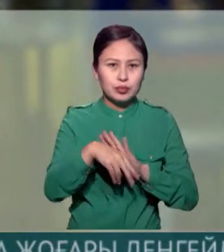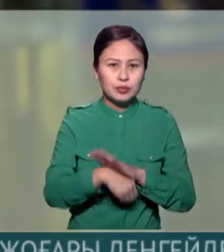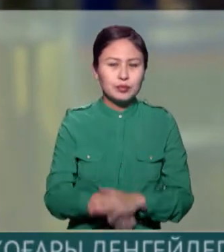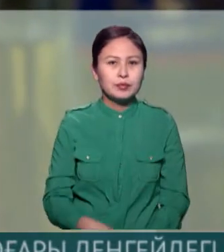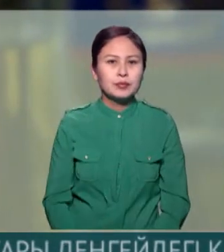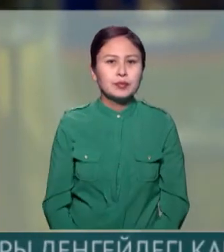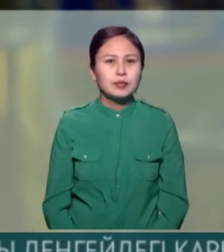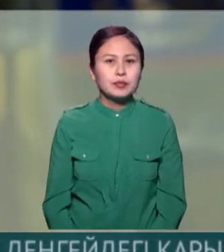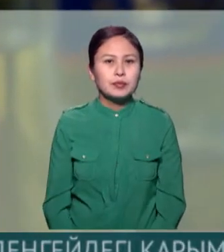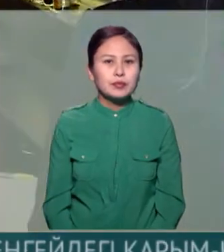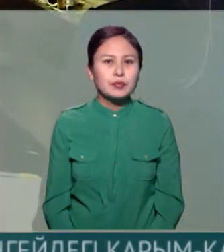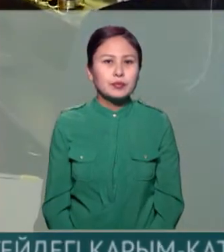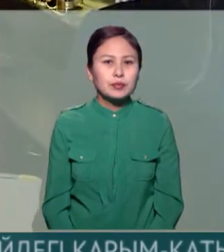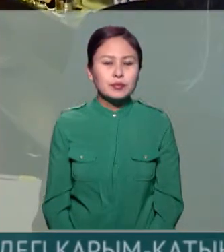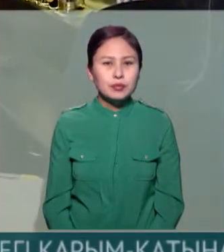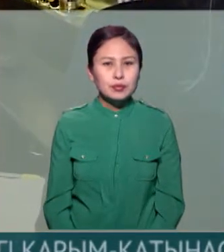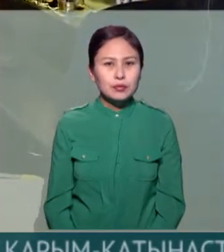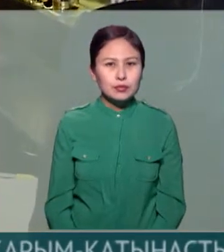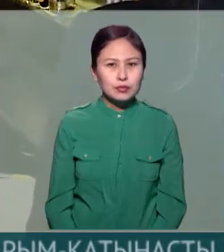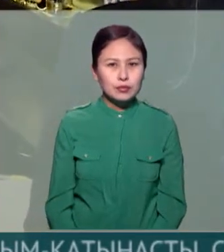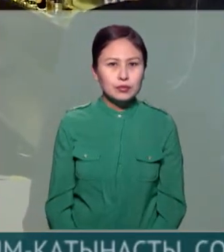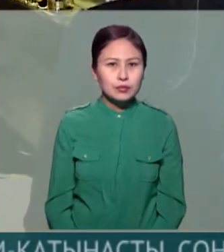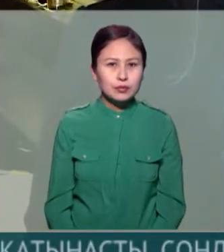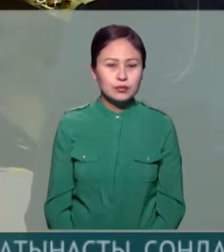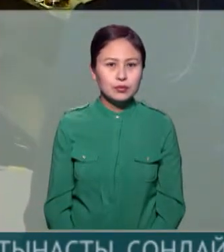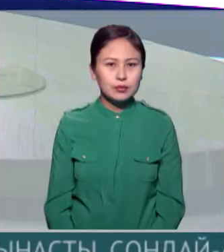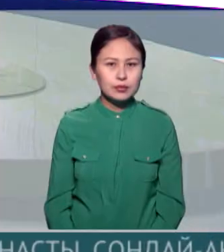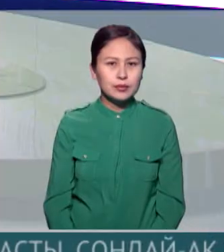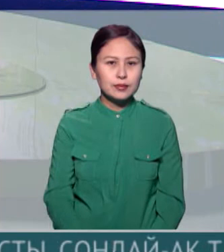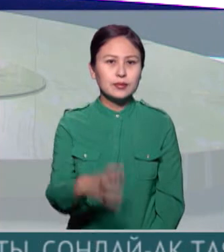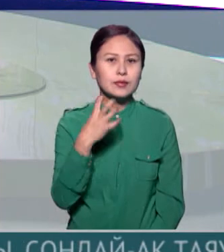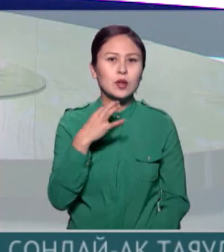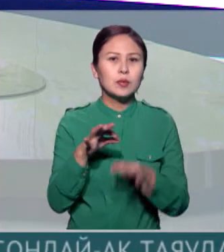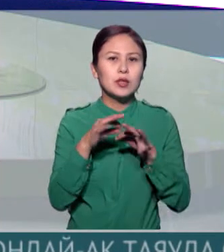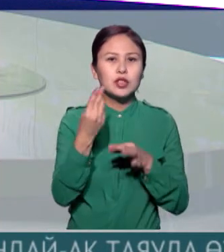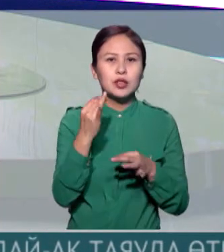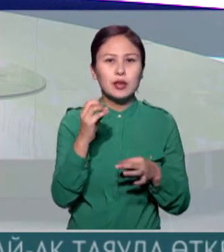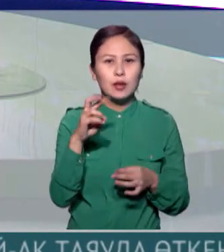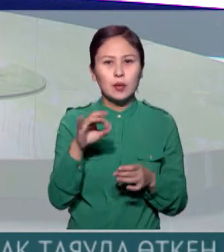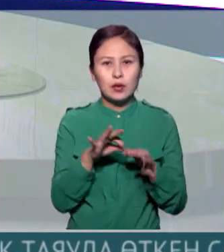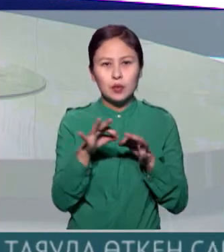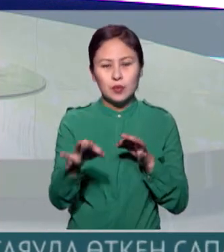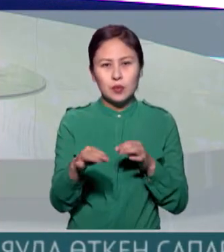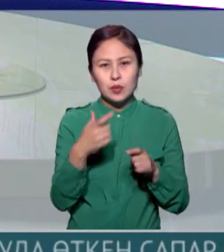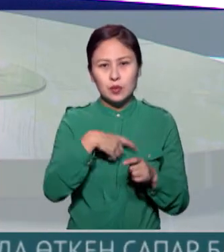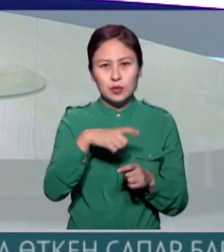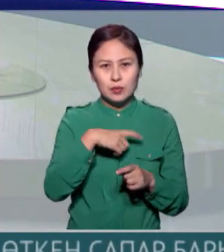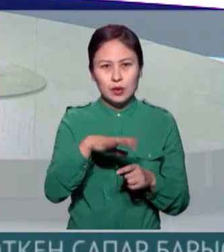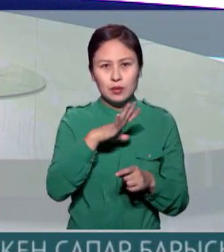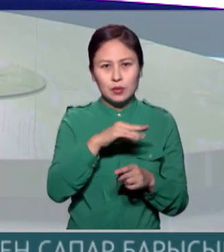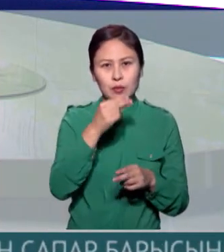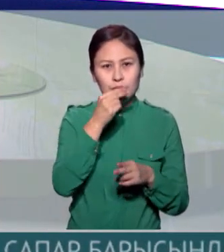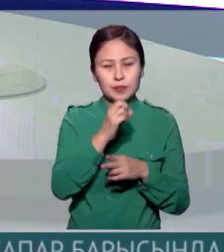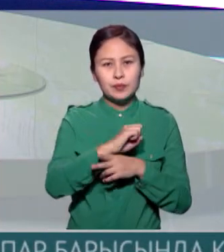жүзеге асады. Кауқар Омарбек, Айдос Меделбеков, хабар. Қызылорда облысының Шиелі ауданында өзін-өзі